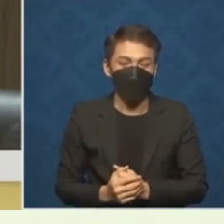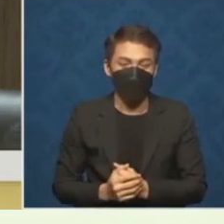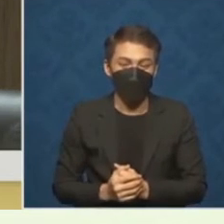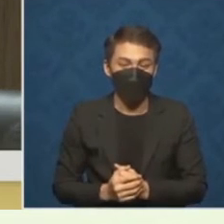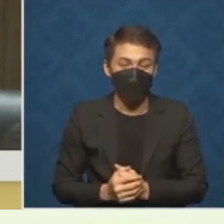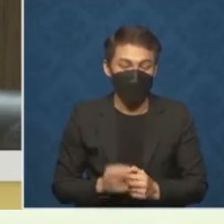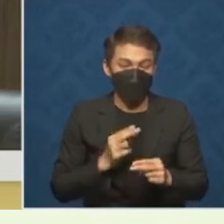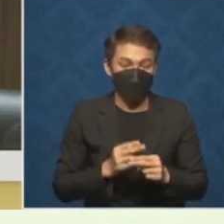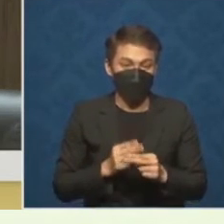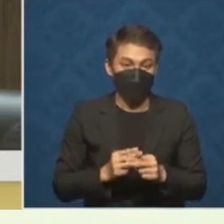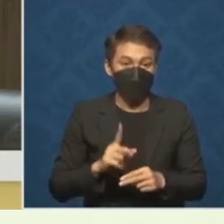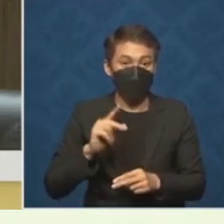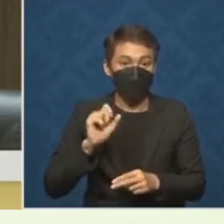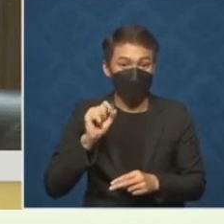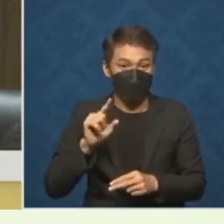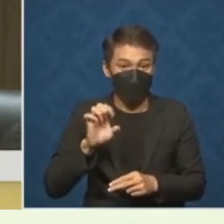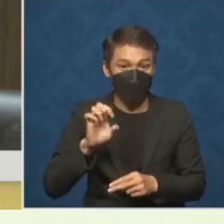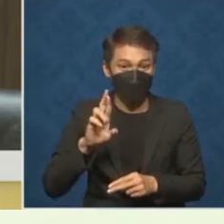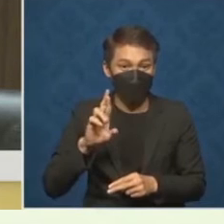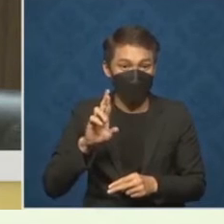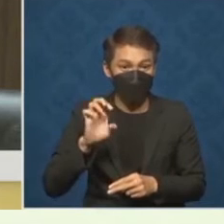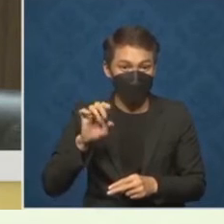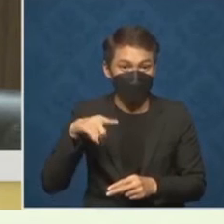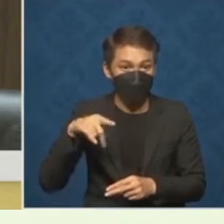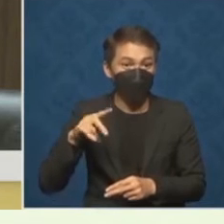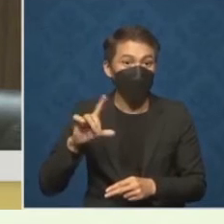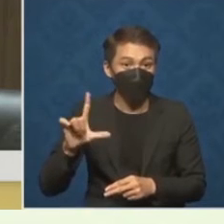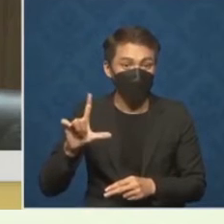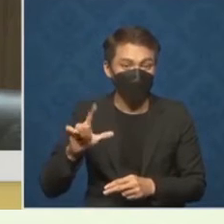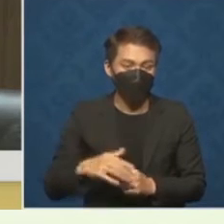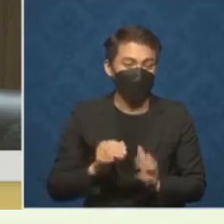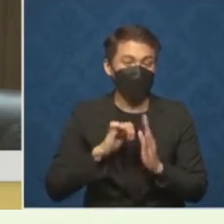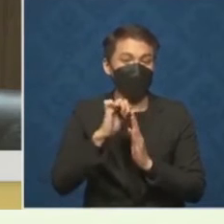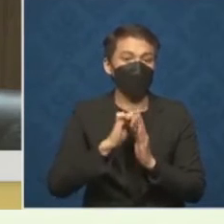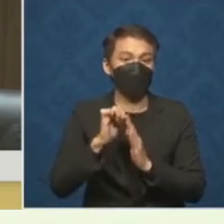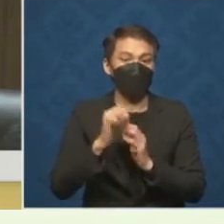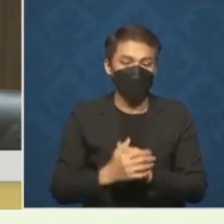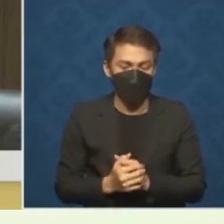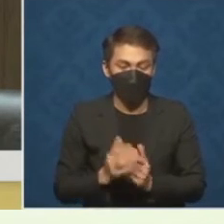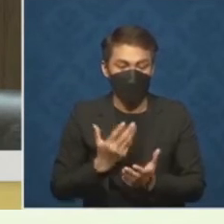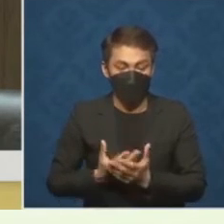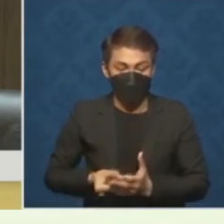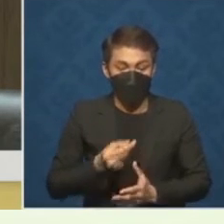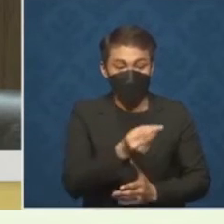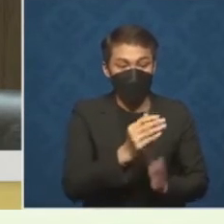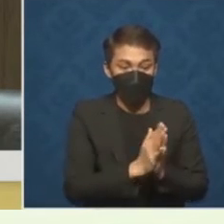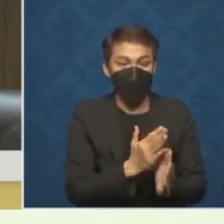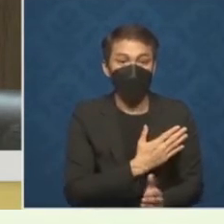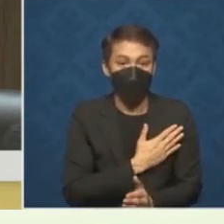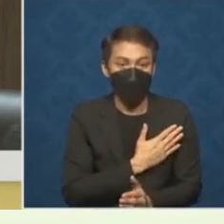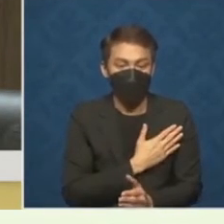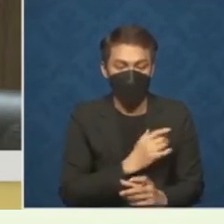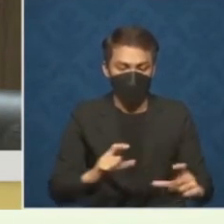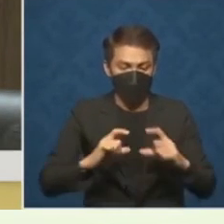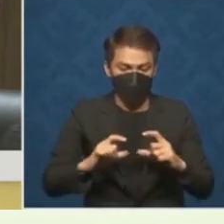รรคเพื่อไทยถวายเงินพระ 2,000 บาทได้ไปส้มครับต้องเลือกตั้งใหม่ตัวเองลงไม่ได้แต่กร